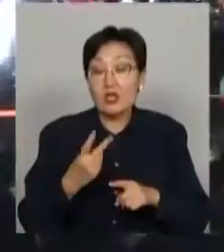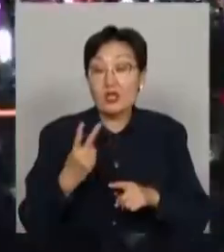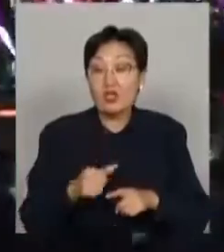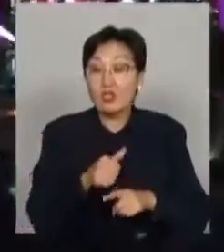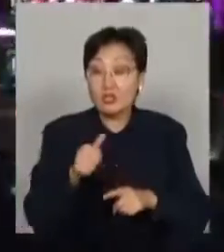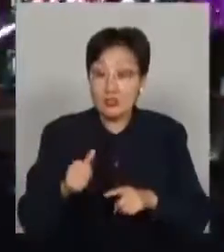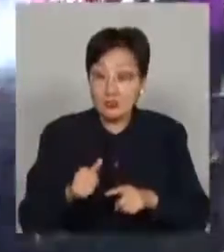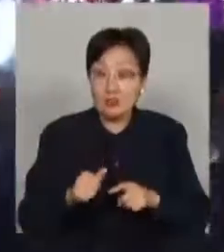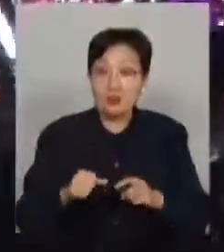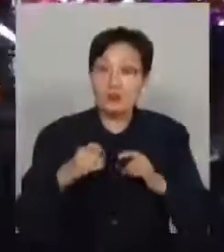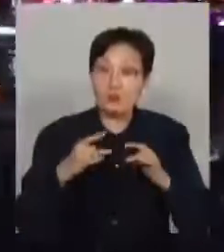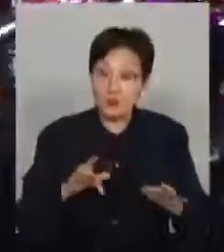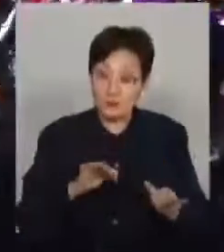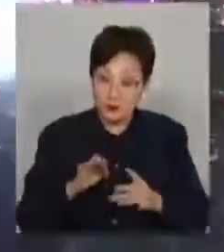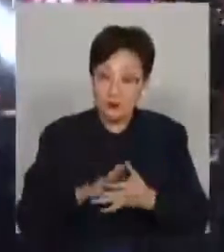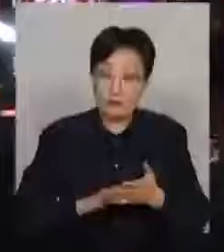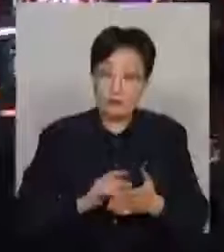сағатқа созылды.